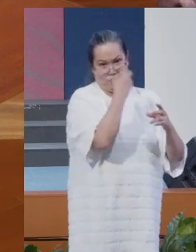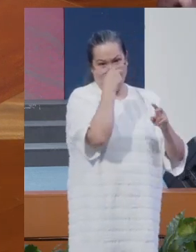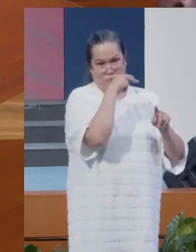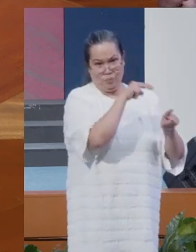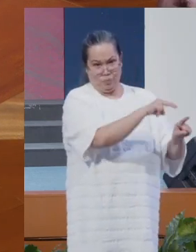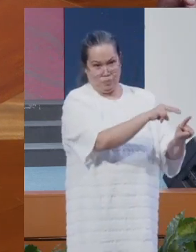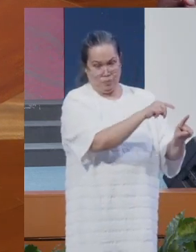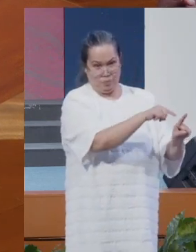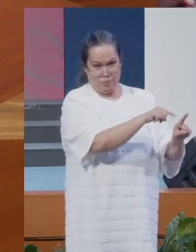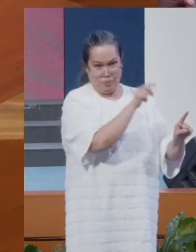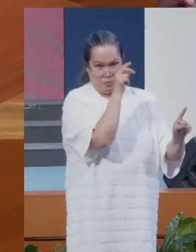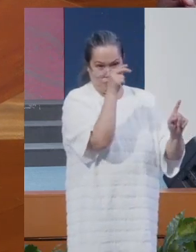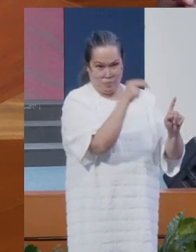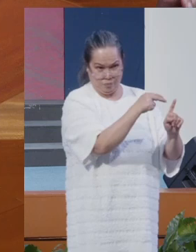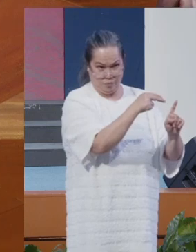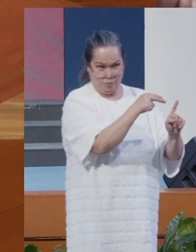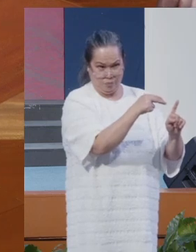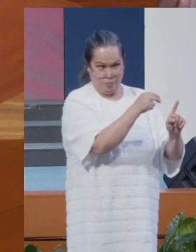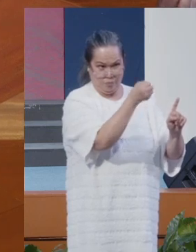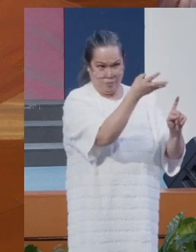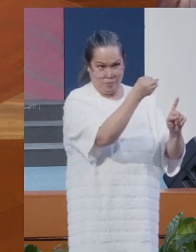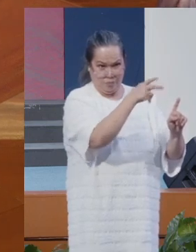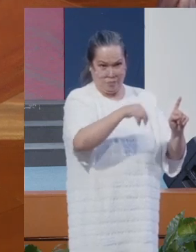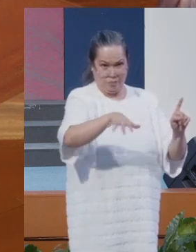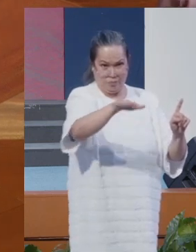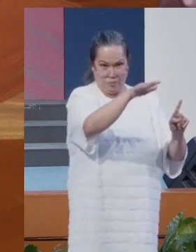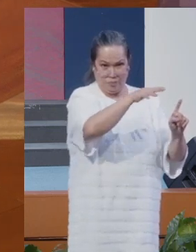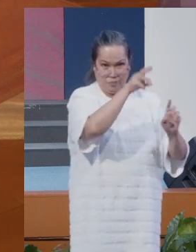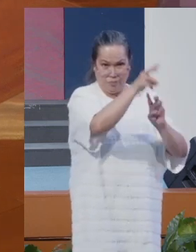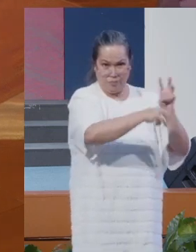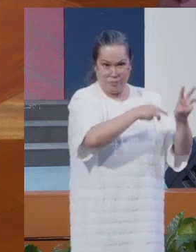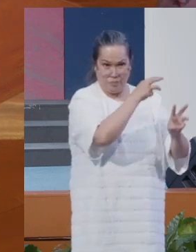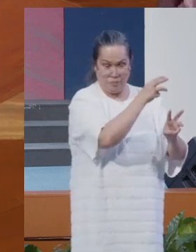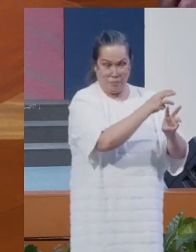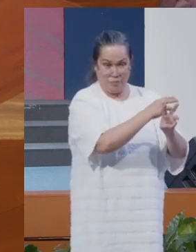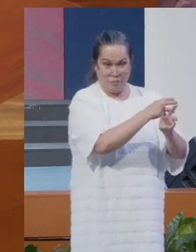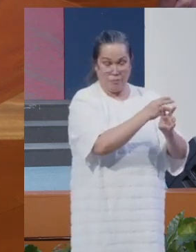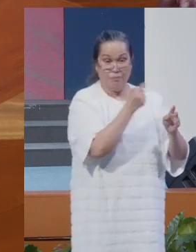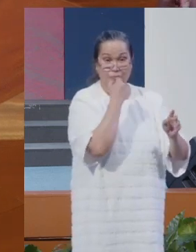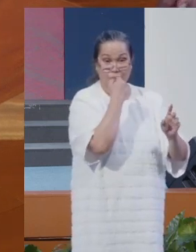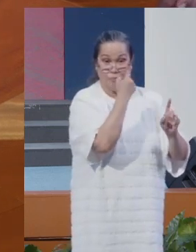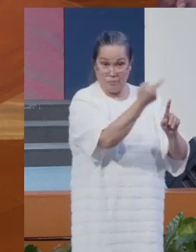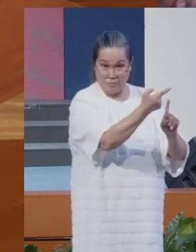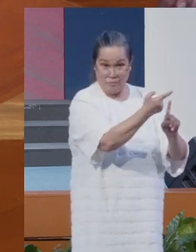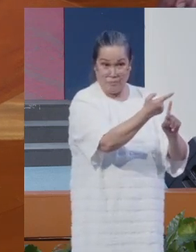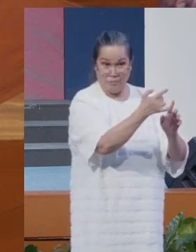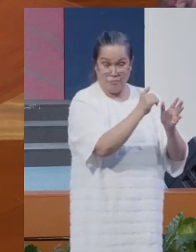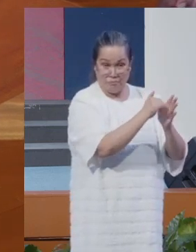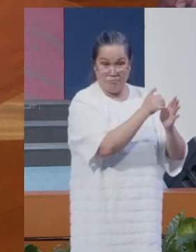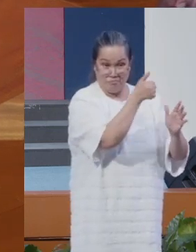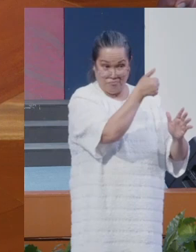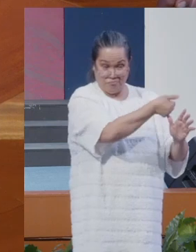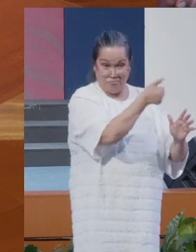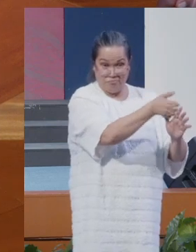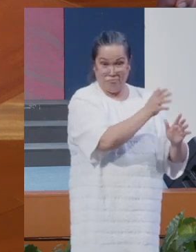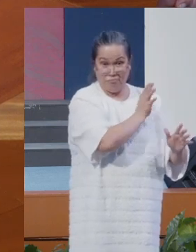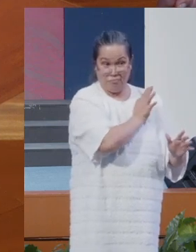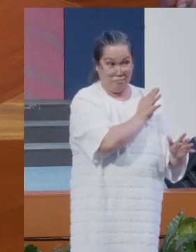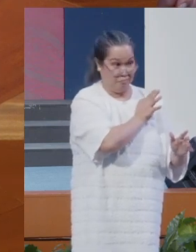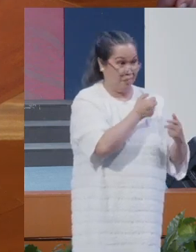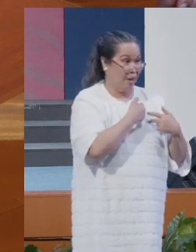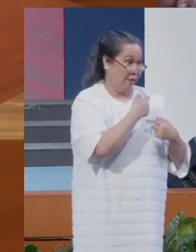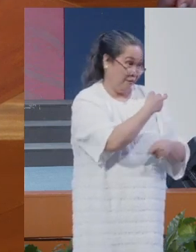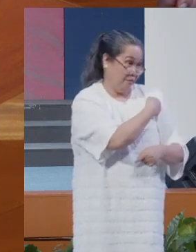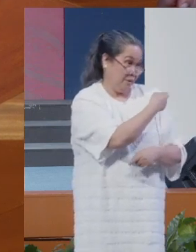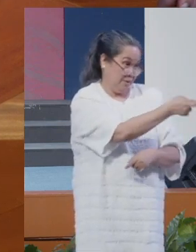natin sa majority ng ating mundo na nagsasabi na sila ay merong